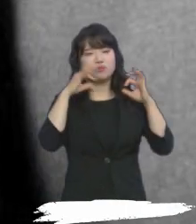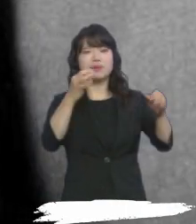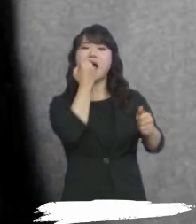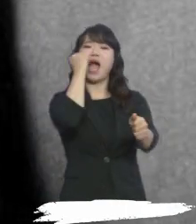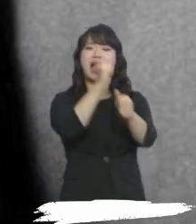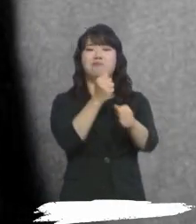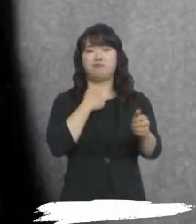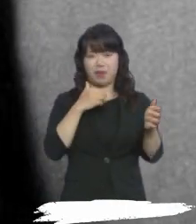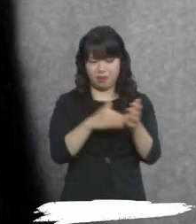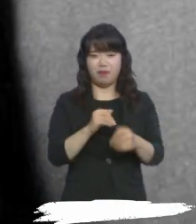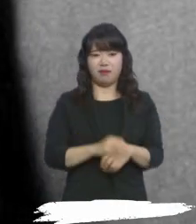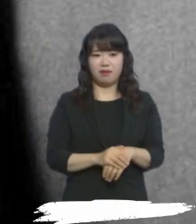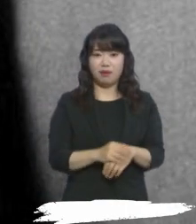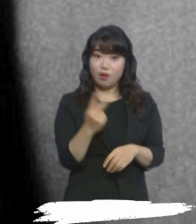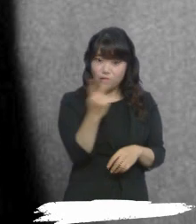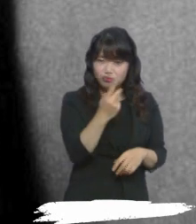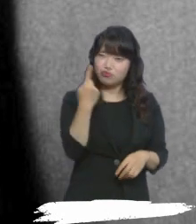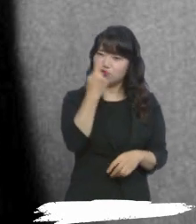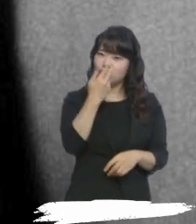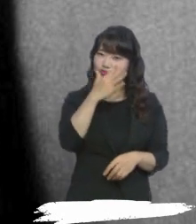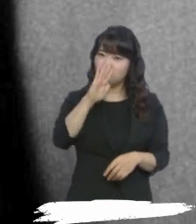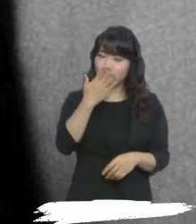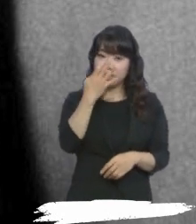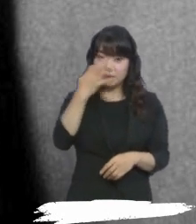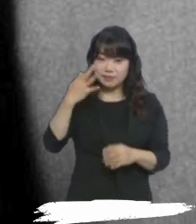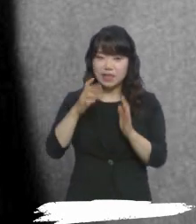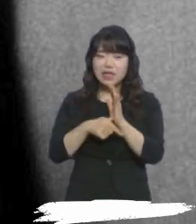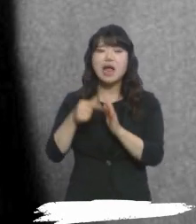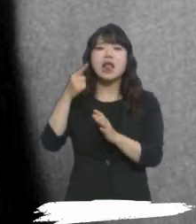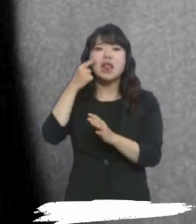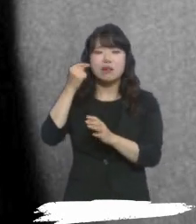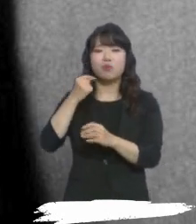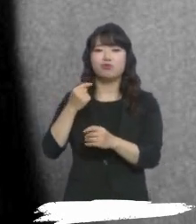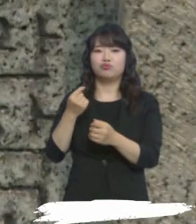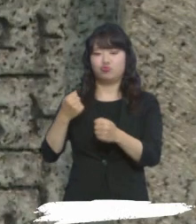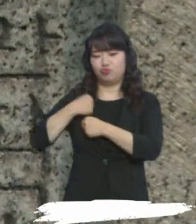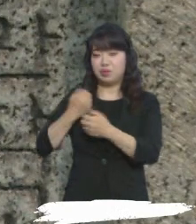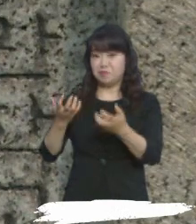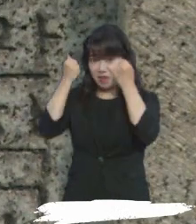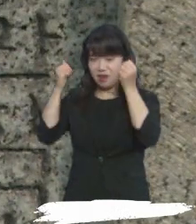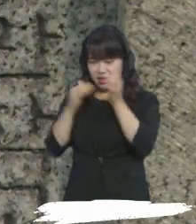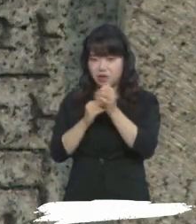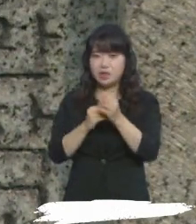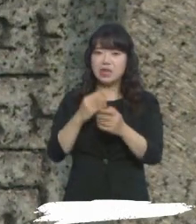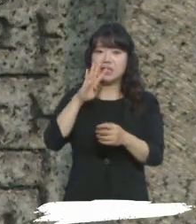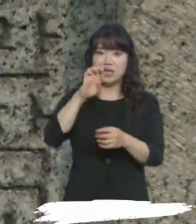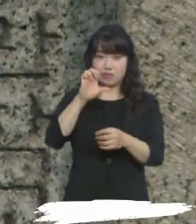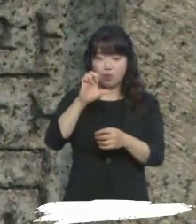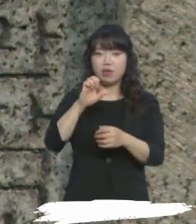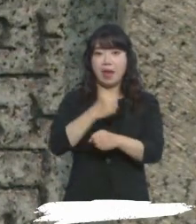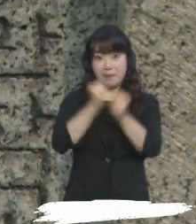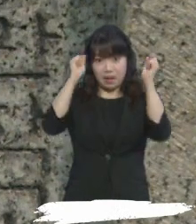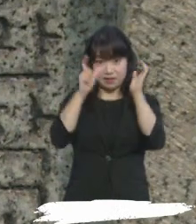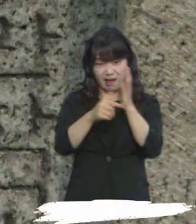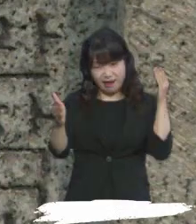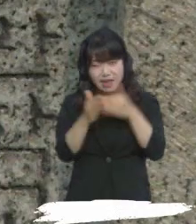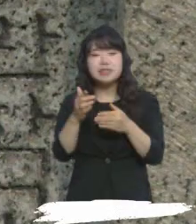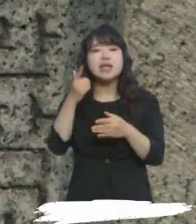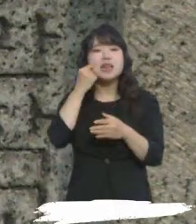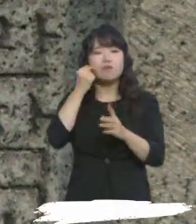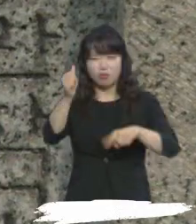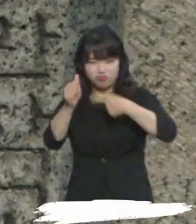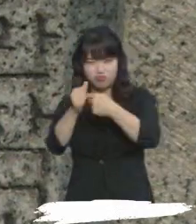신태영과 이응준은 모두 1914년 일본 육사를 졸업하고 45년 해방까지 일제의